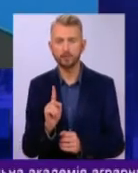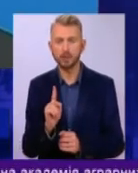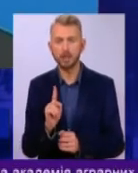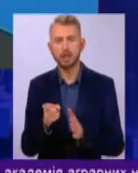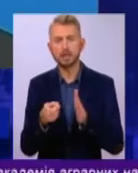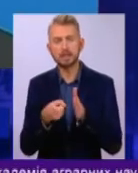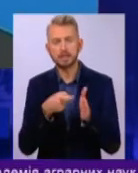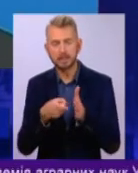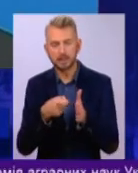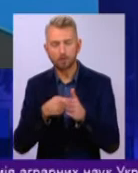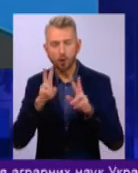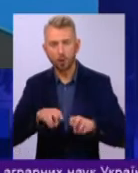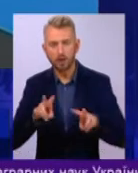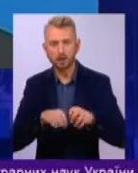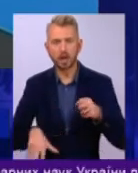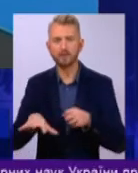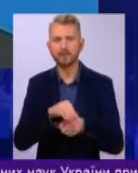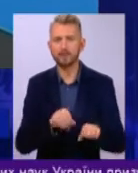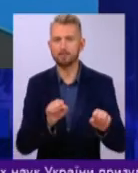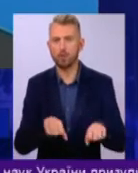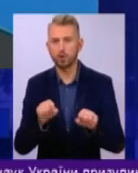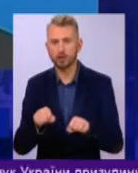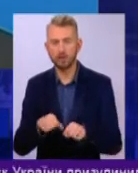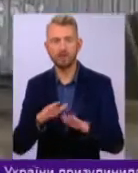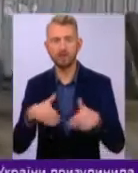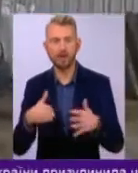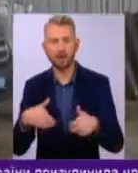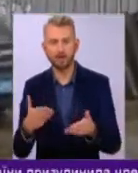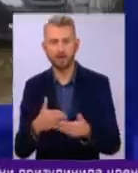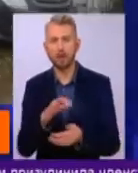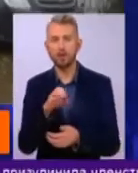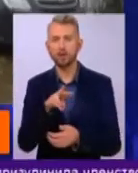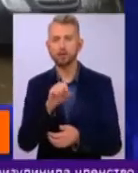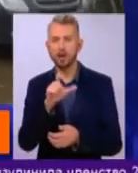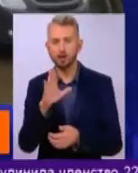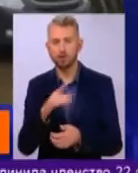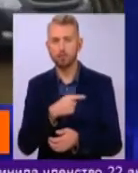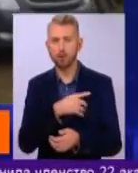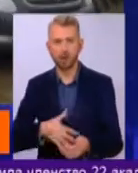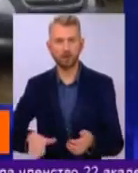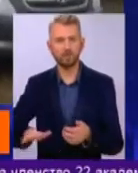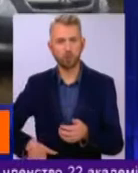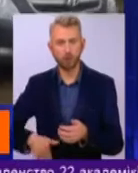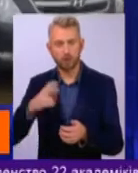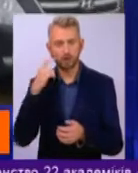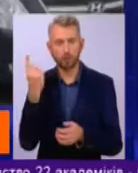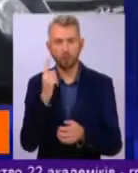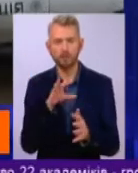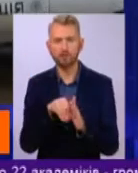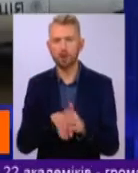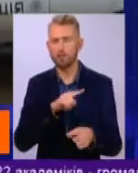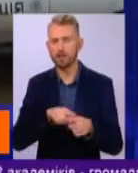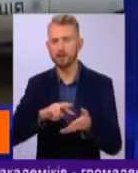слідство розглядає всі можливі варіанти. Осмаєв поранений у ногу. У Київській області ввели оперативний